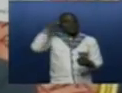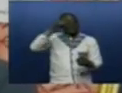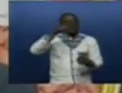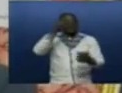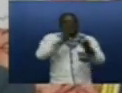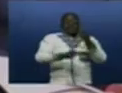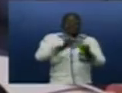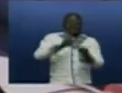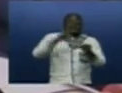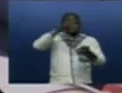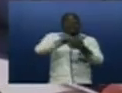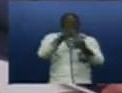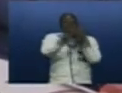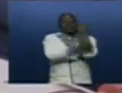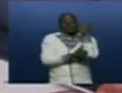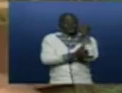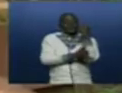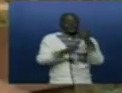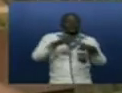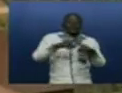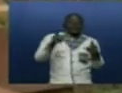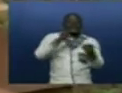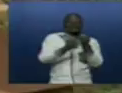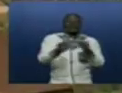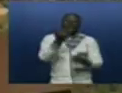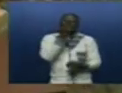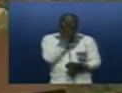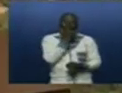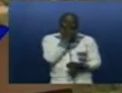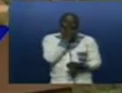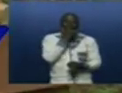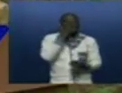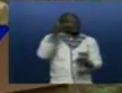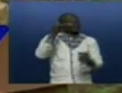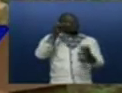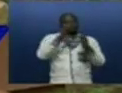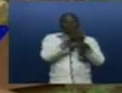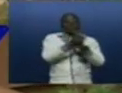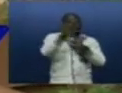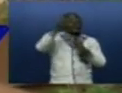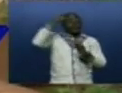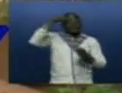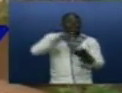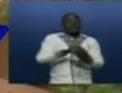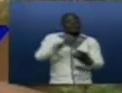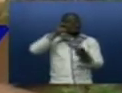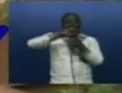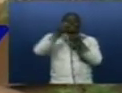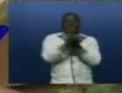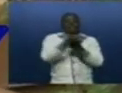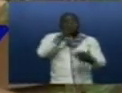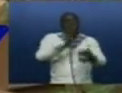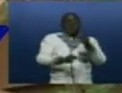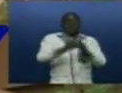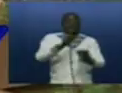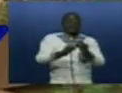pays francophones. S'il y a un défaut de confiance dans le système judiciaire de la part des justiciables, et